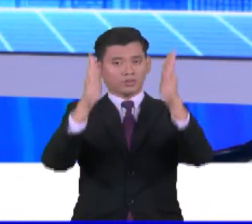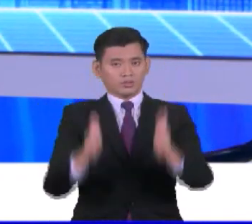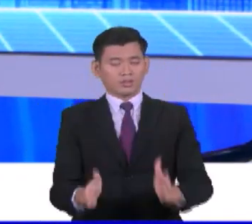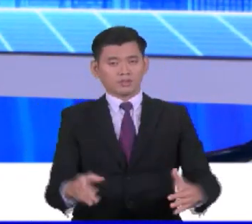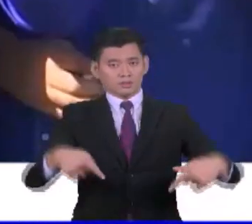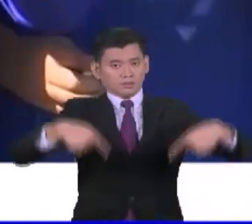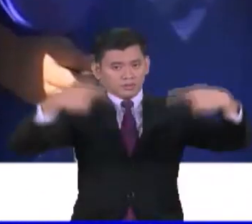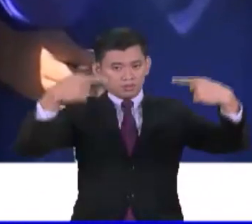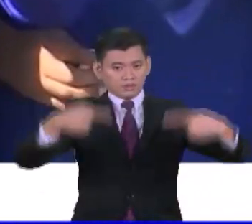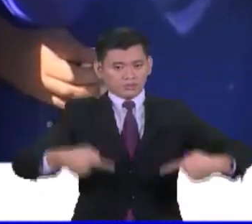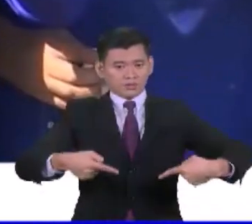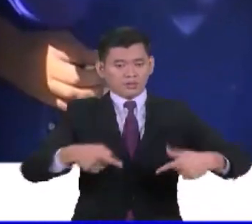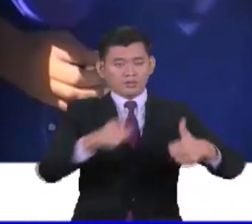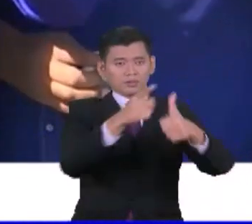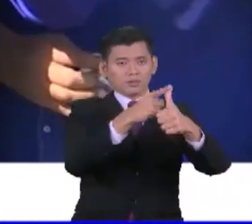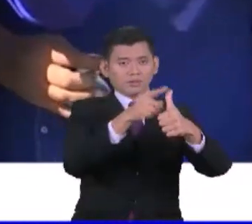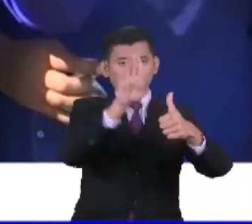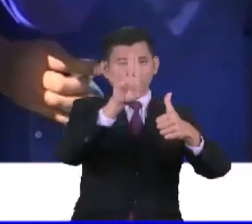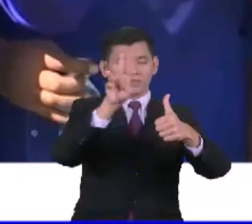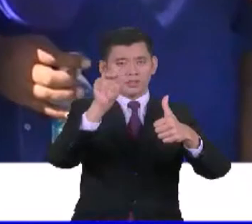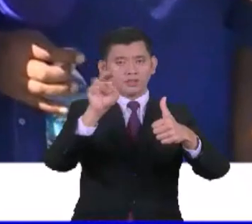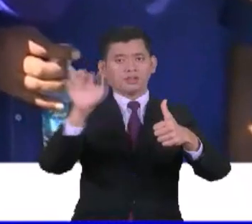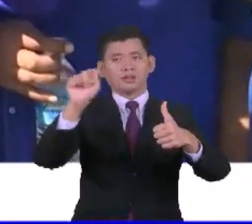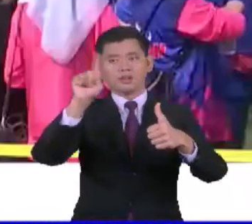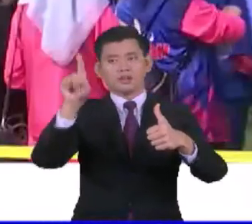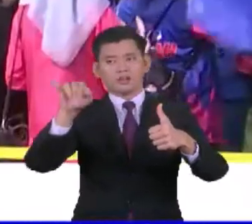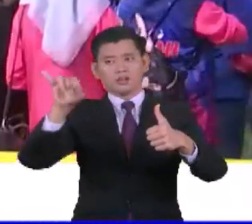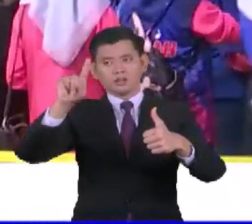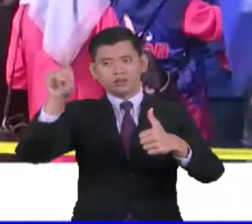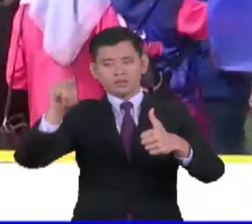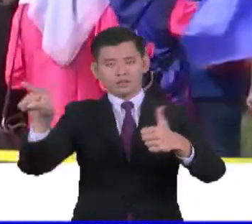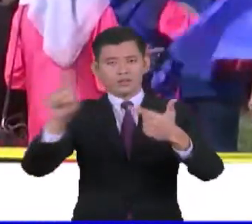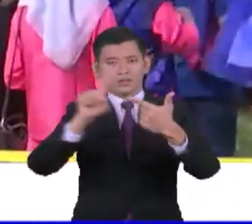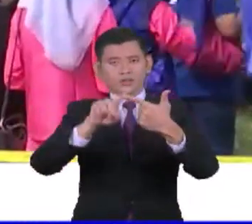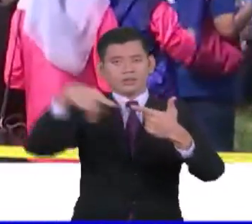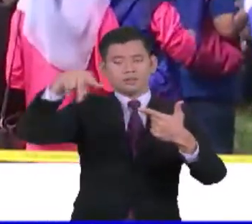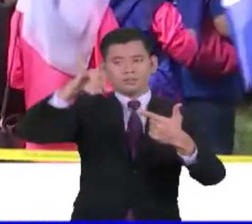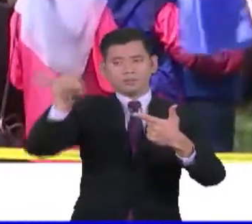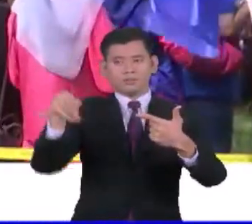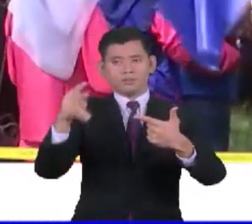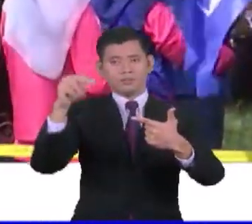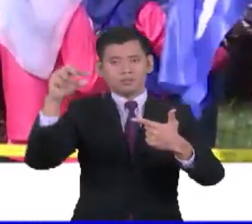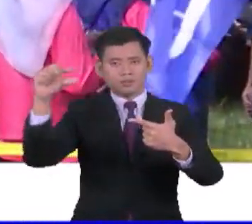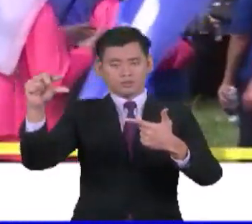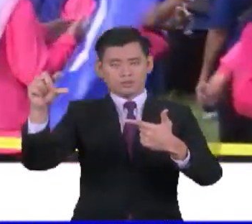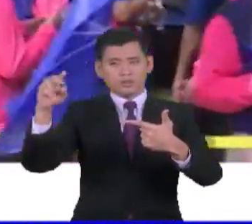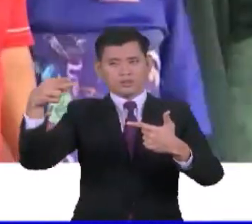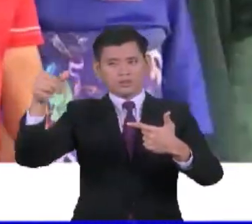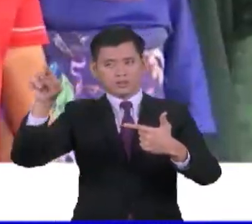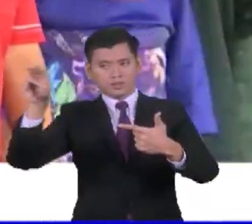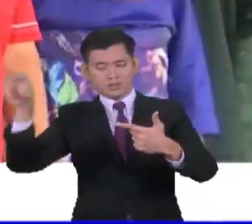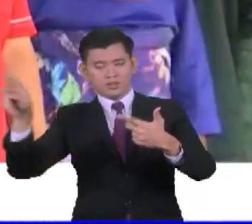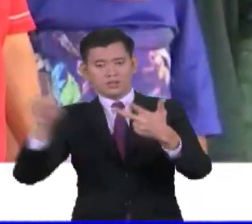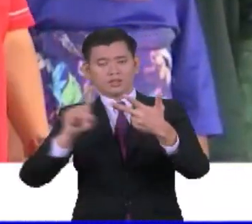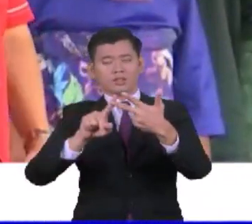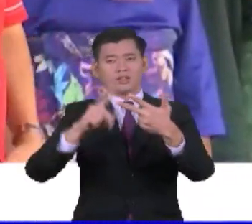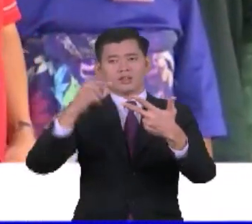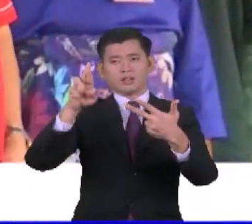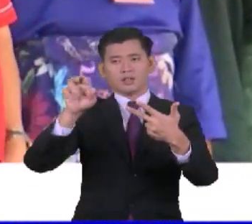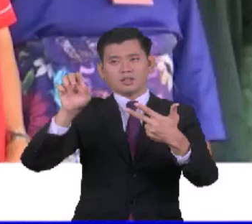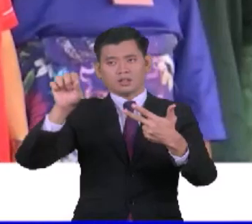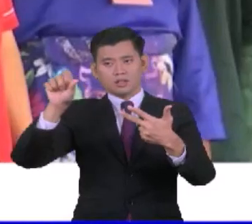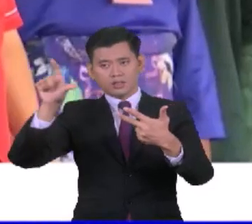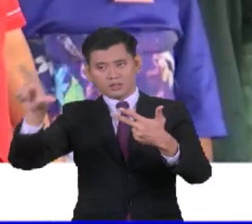BN mempertaruh Abdul Aziz Muhammad Ibnu beliau ditentang calon pejuang Muhammad Hasan Abu Bakar dan karir